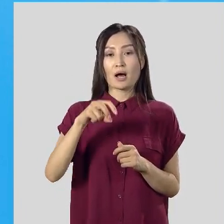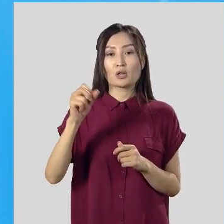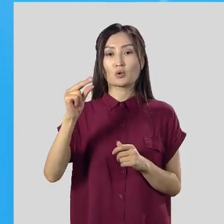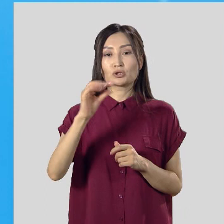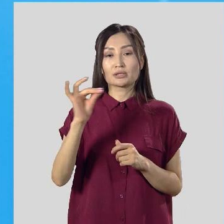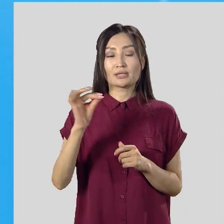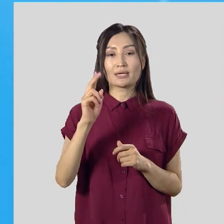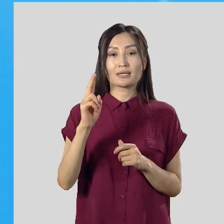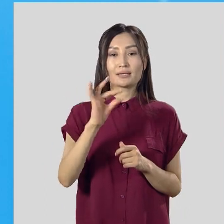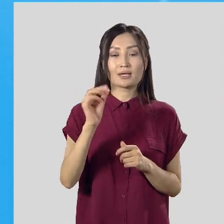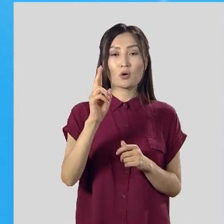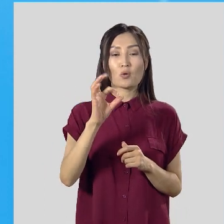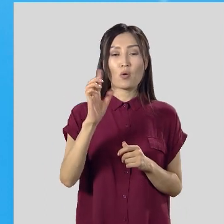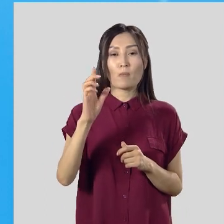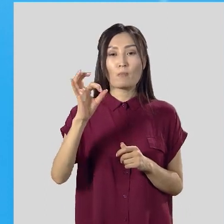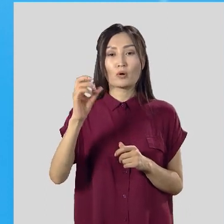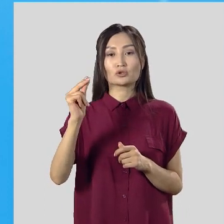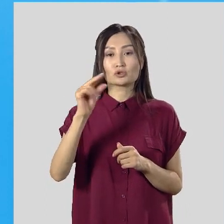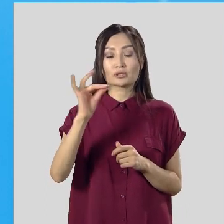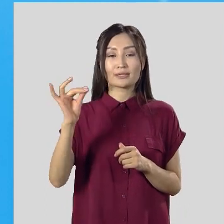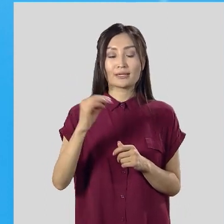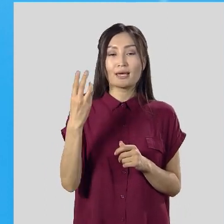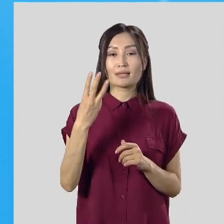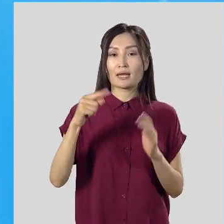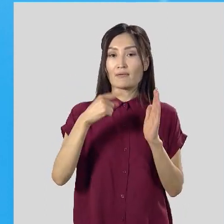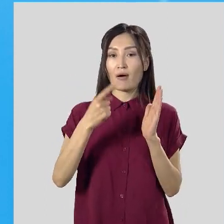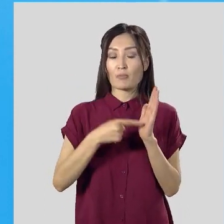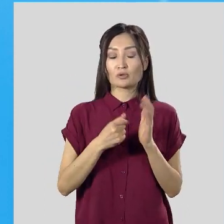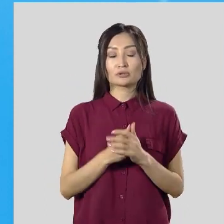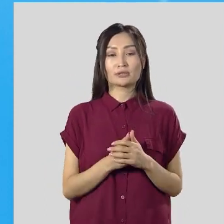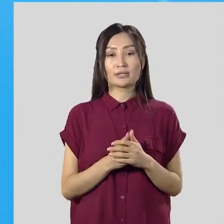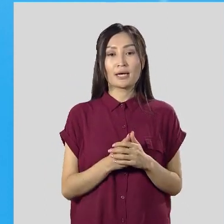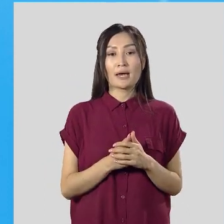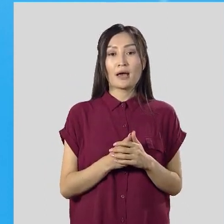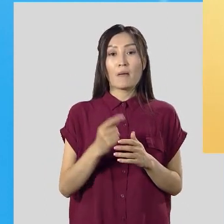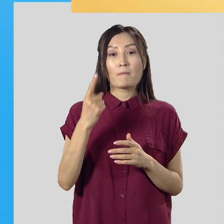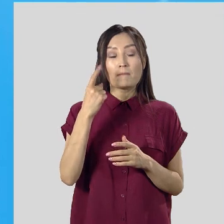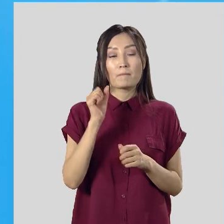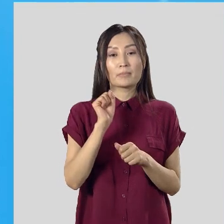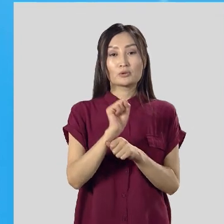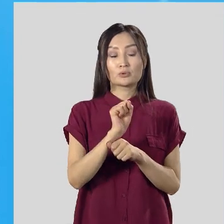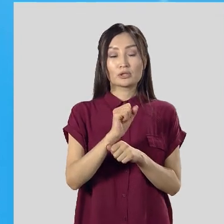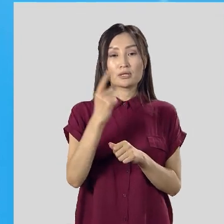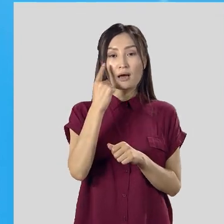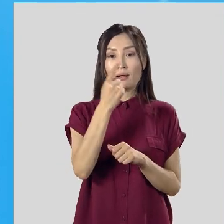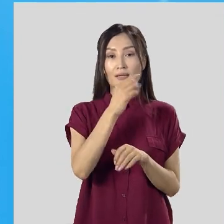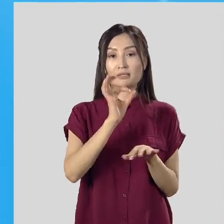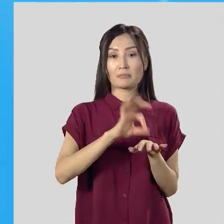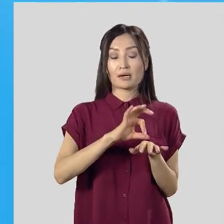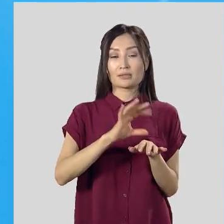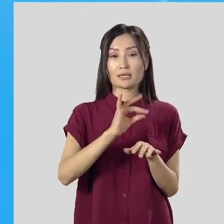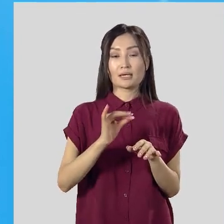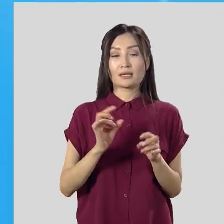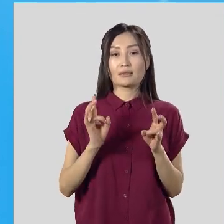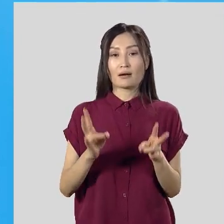и колбочки. Тезисы третьего вопроса. Предупреждение глазных болезней и